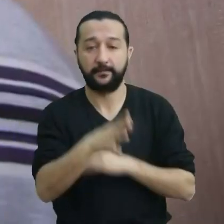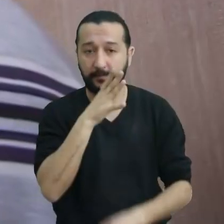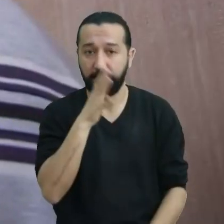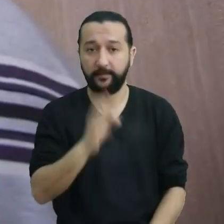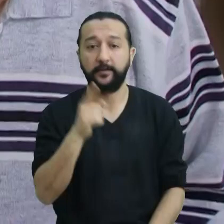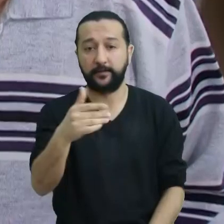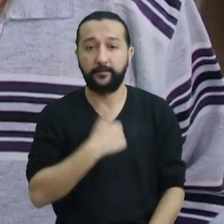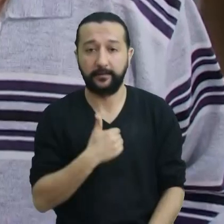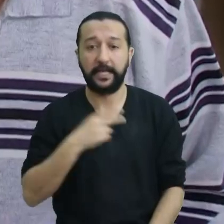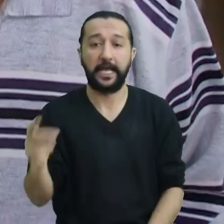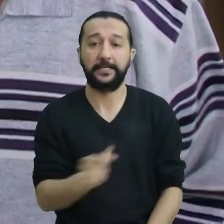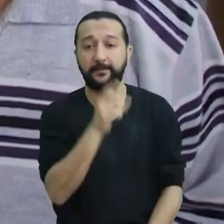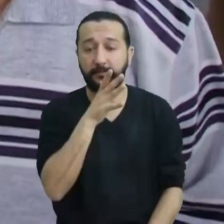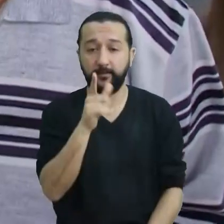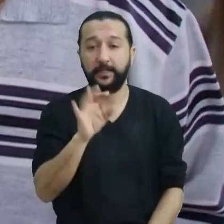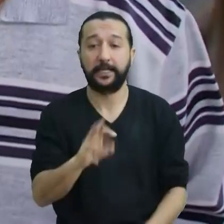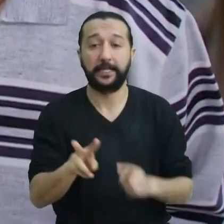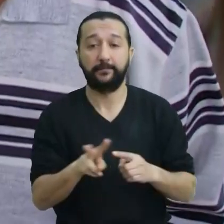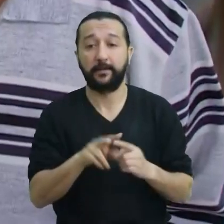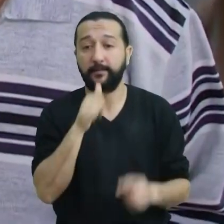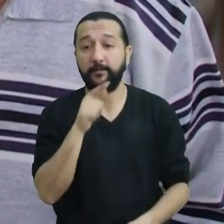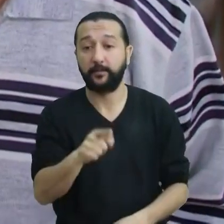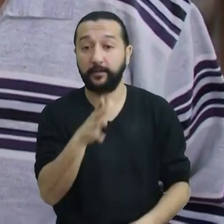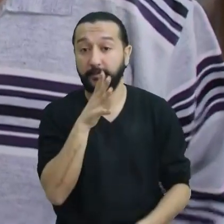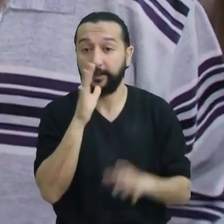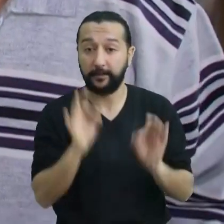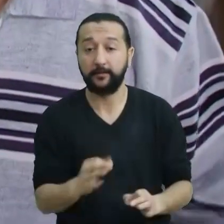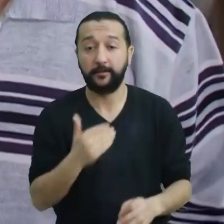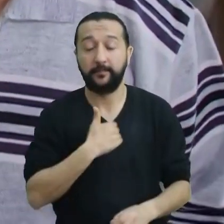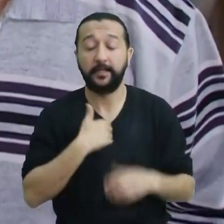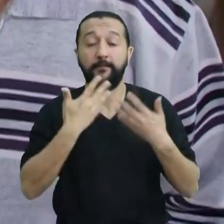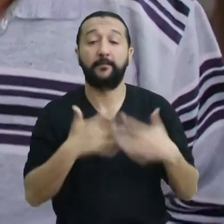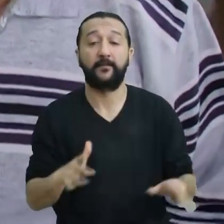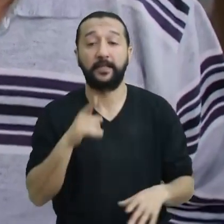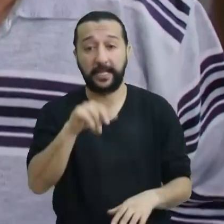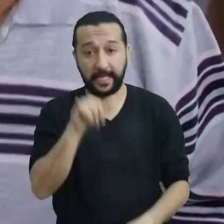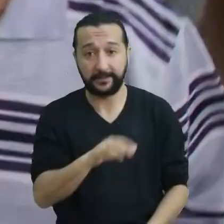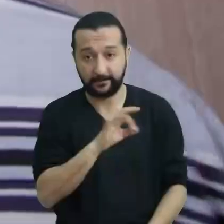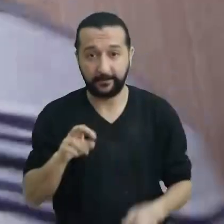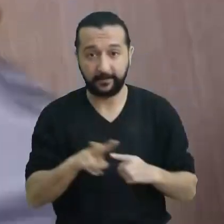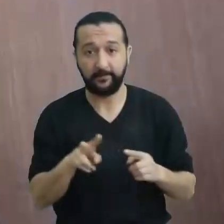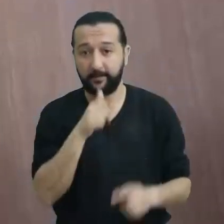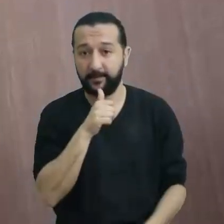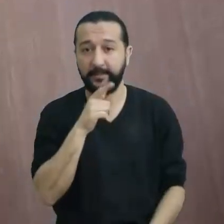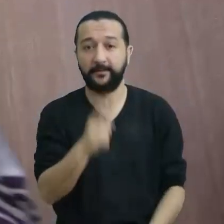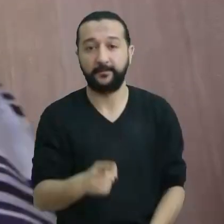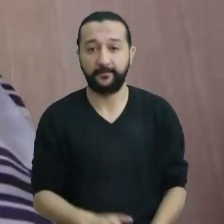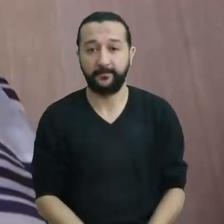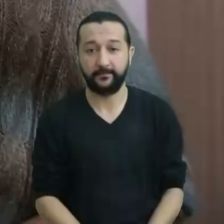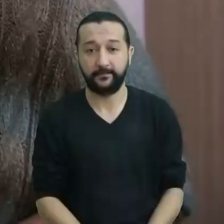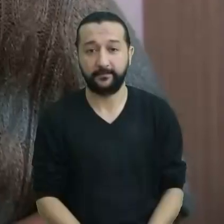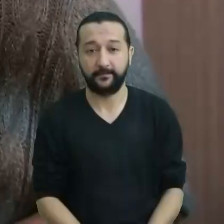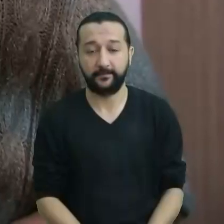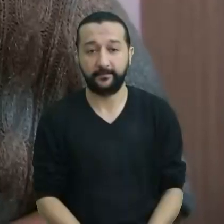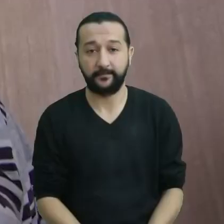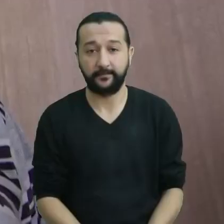musun? Bir de ben kaçırttım biliyor musun? Kemal Bey eğer bunu bilirse beni mahveder. Haksız mıyım Kemal Bey? Meryem'e döndüğü